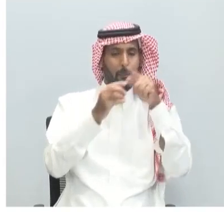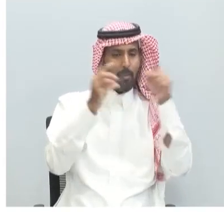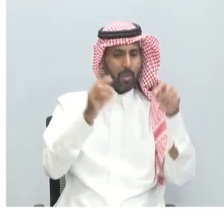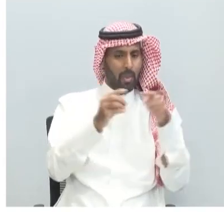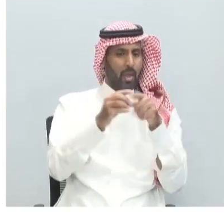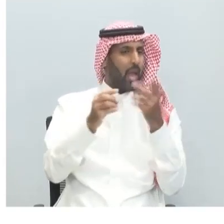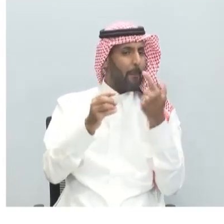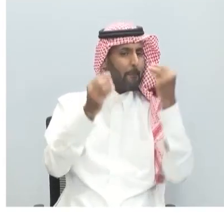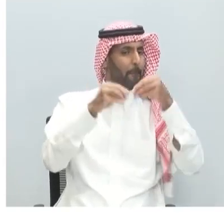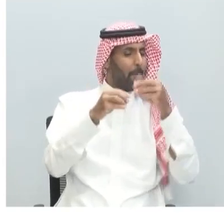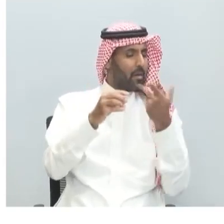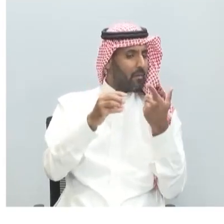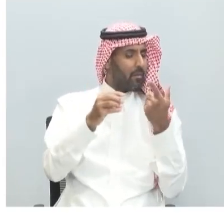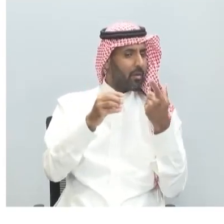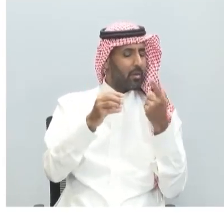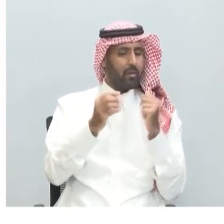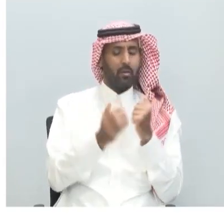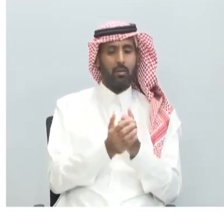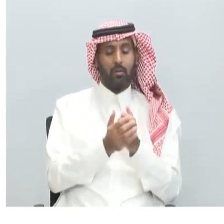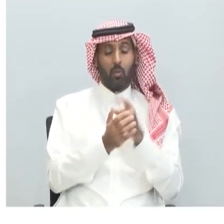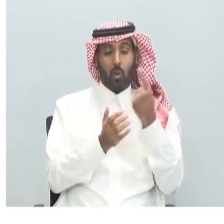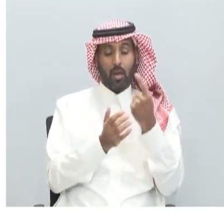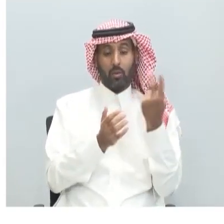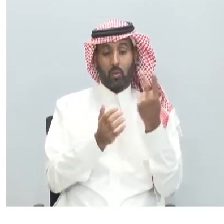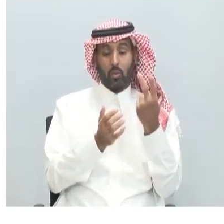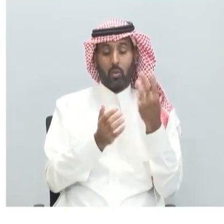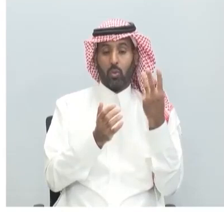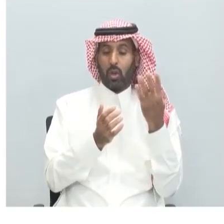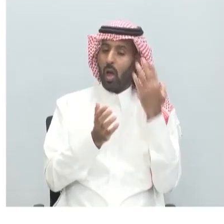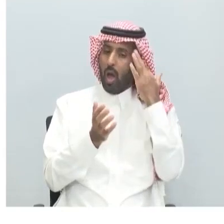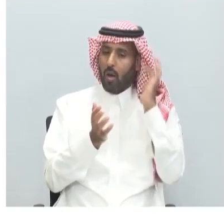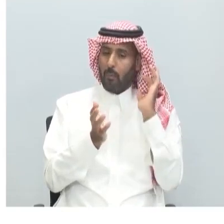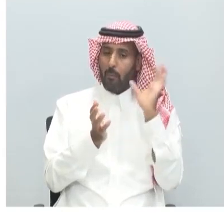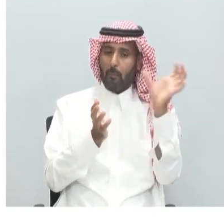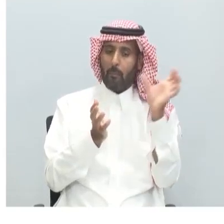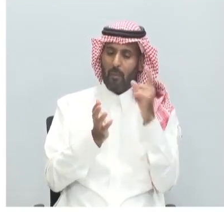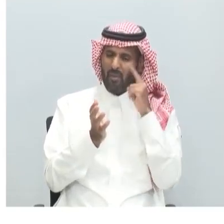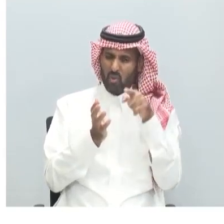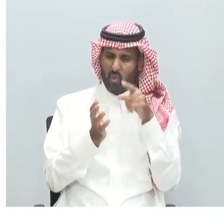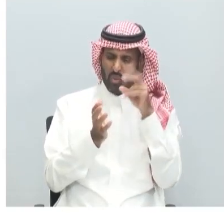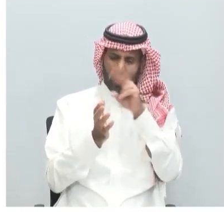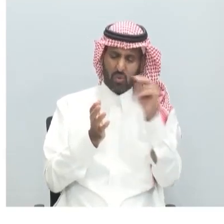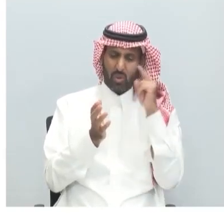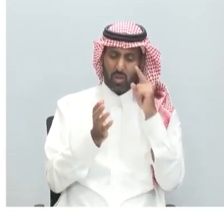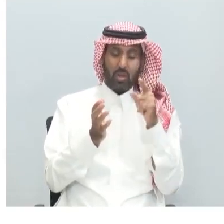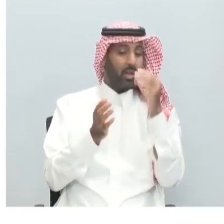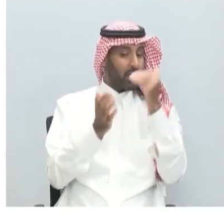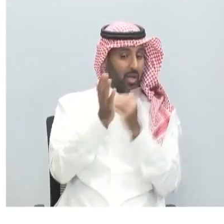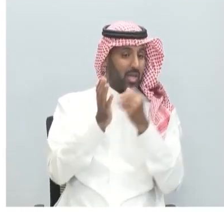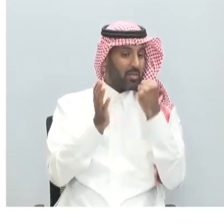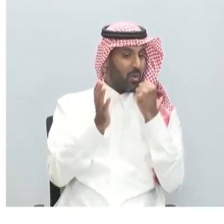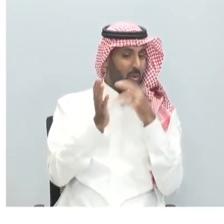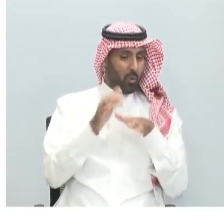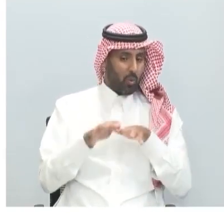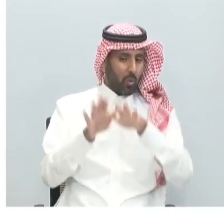مربع بعدد الكم الرئيس هذا هو 1 2 هذا هو عدد الكم رايس وايضا مستوى الطاقه